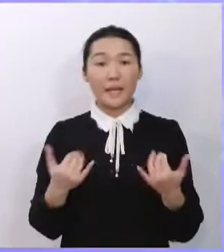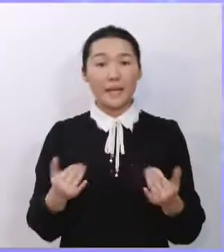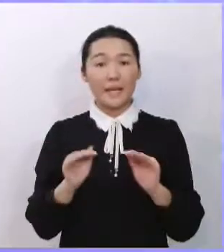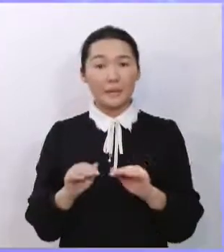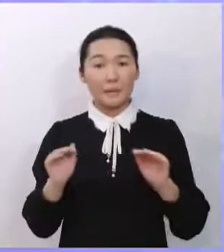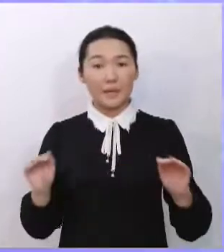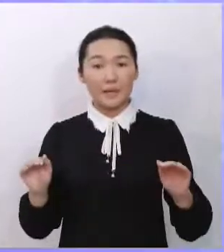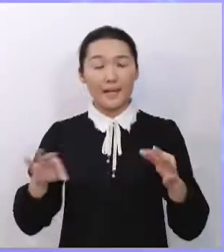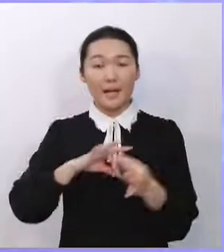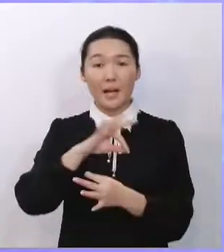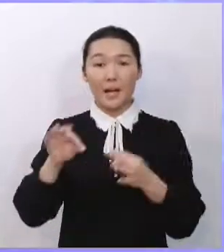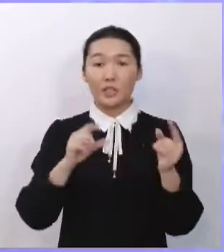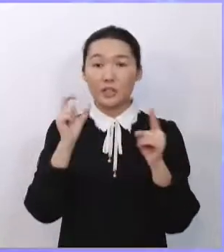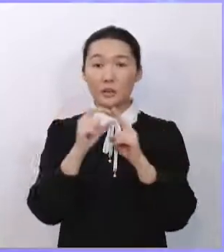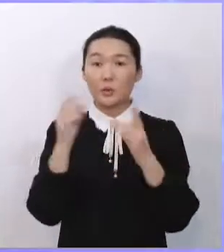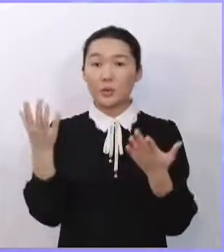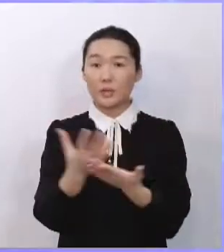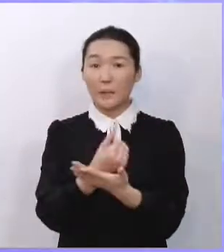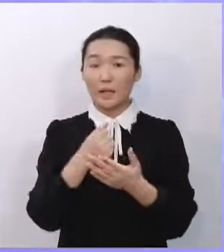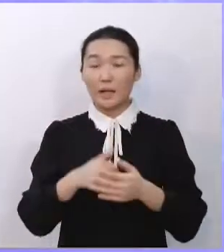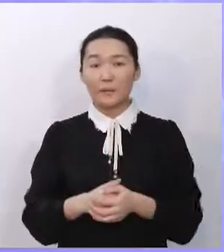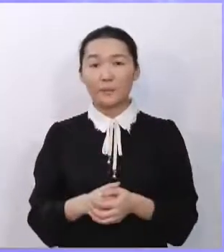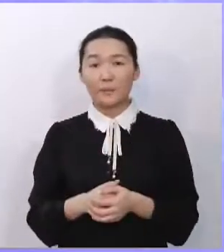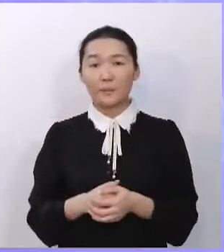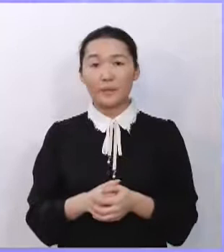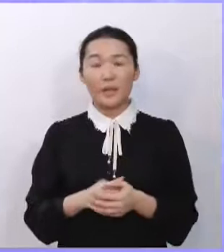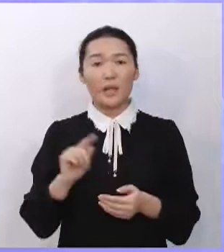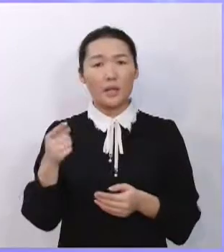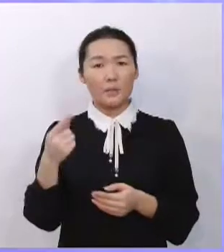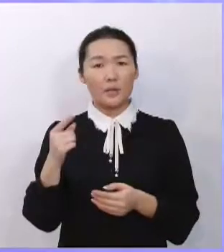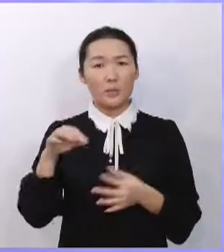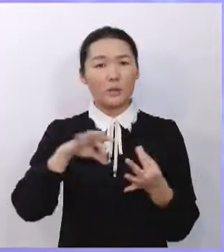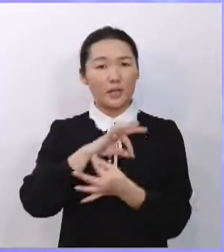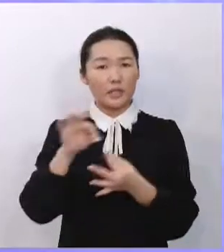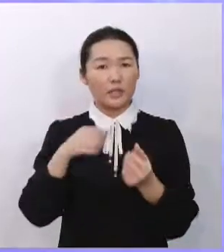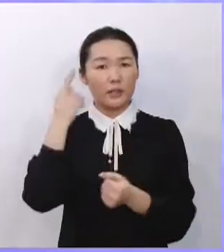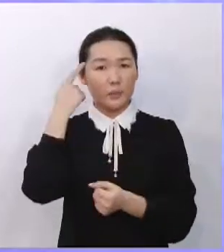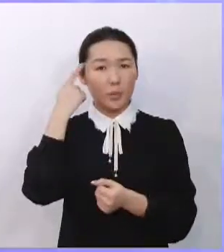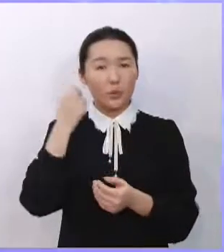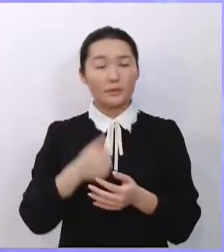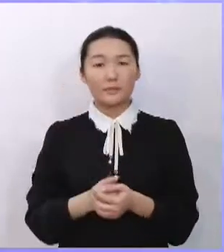Эми балдар, ашык сөздөрдү тапкыла. Эмне үчүн ашыкча деп ойлойсуң?